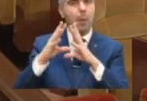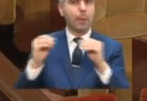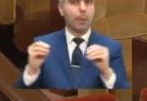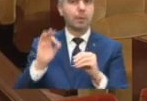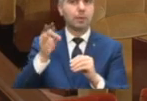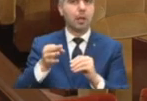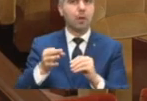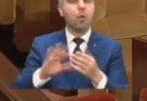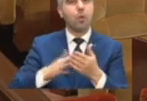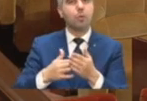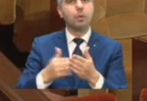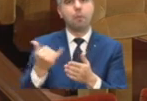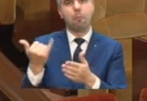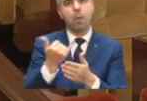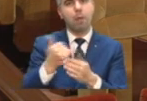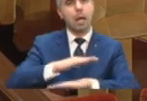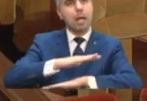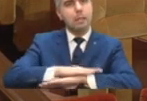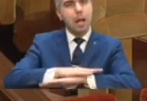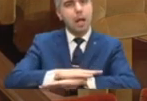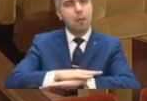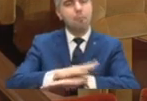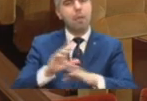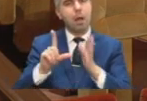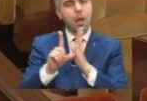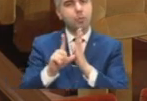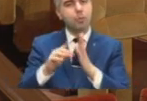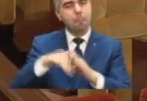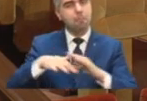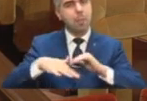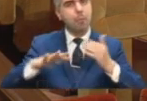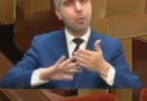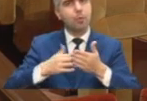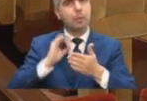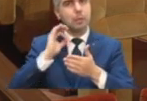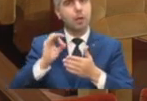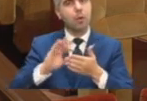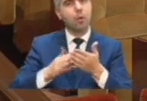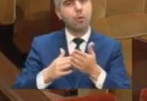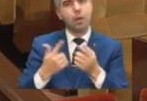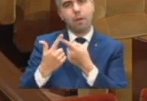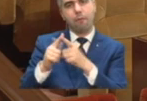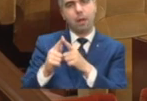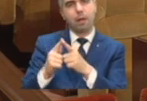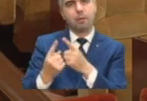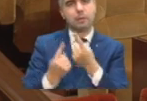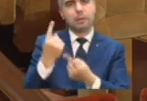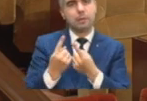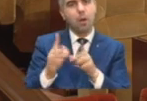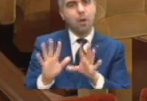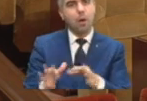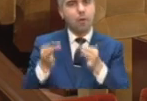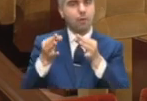ومقبول ليعم فعلا احترام هذه المؤسسة وإعطاها القيمة اللازمة التي تعتبر مربط إنتاج السياسة العمومية